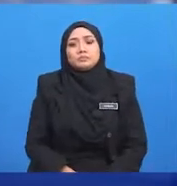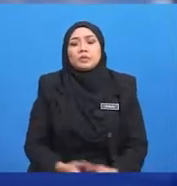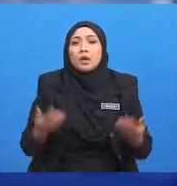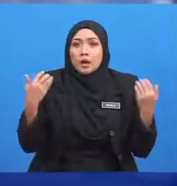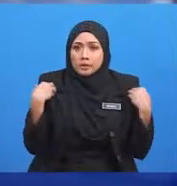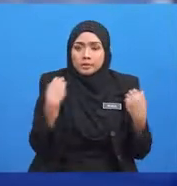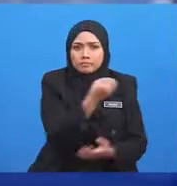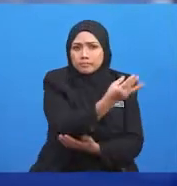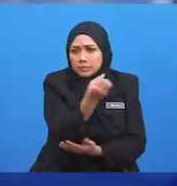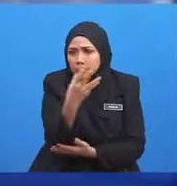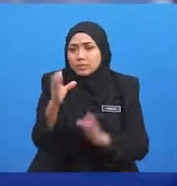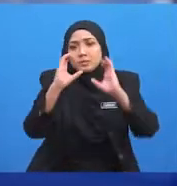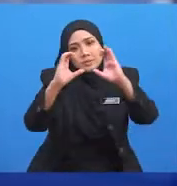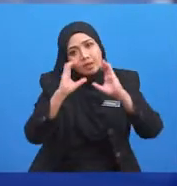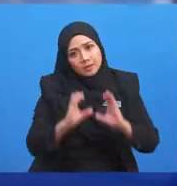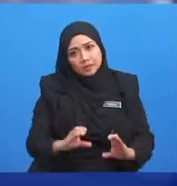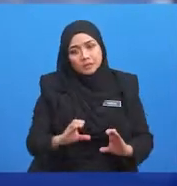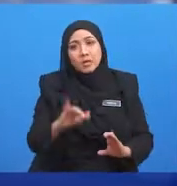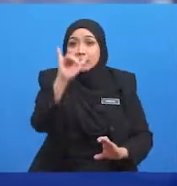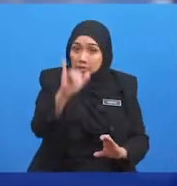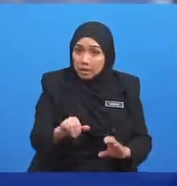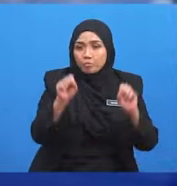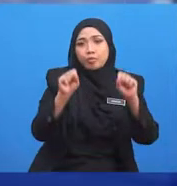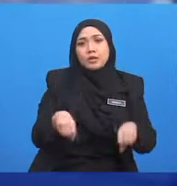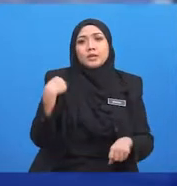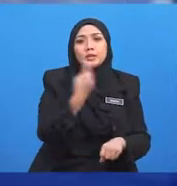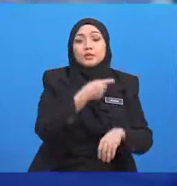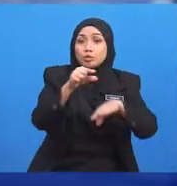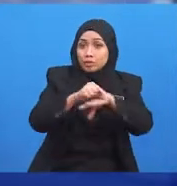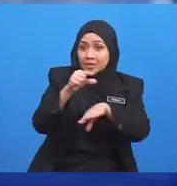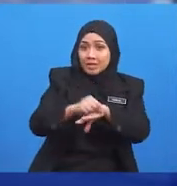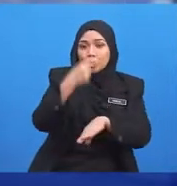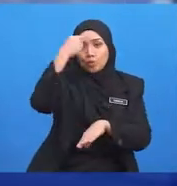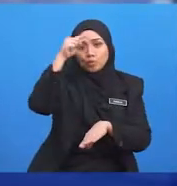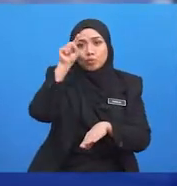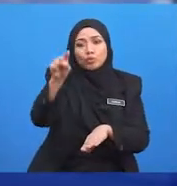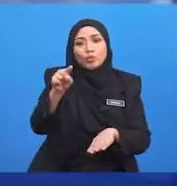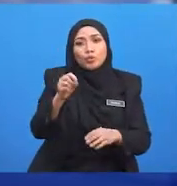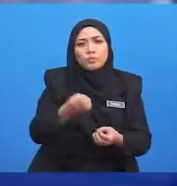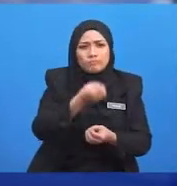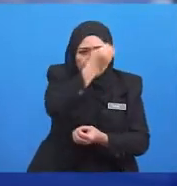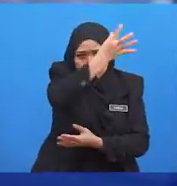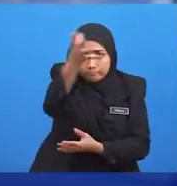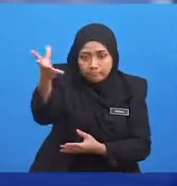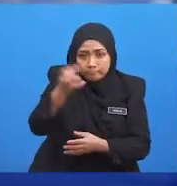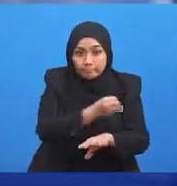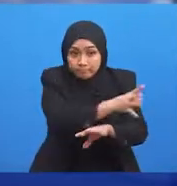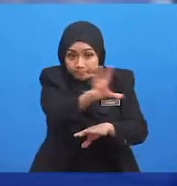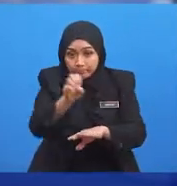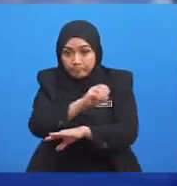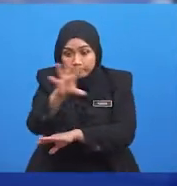Terdapat beberapa cara yang boleh digunakan untuk mempersembahkan data